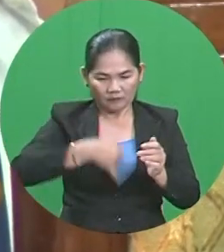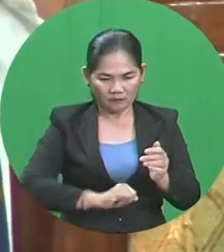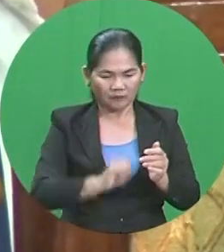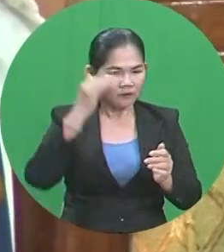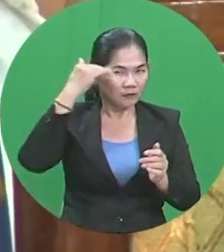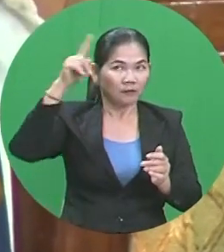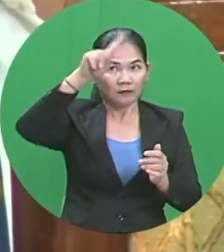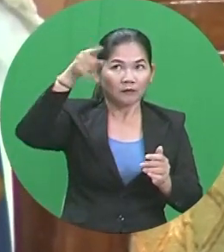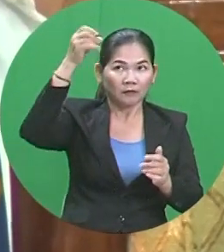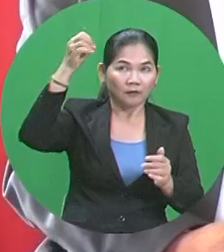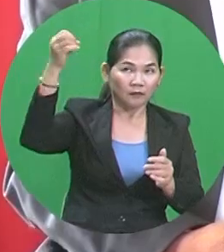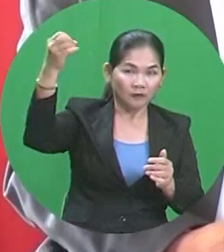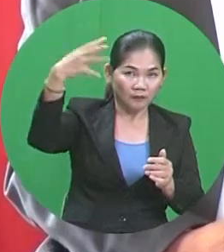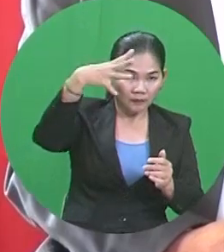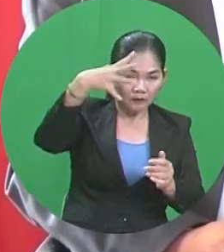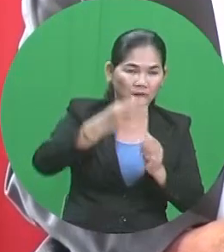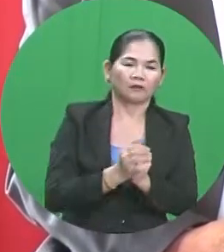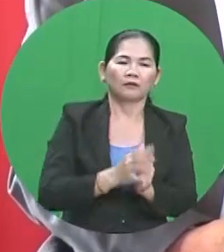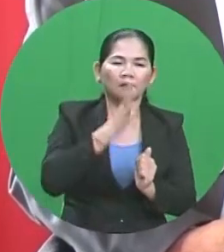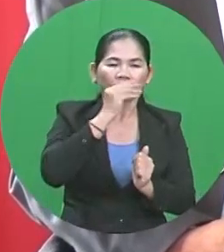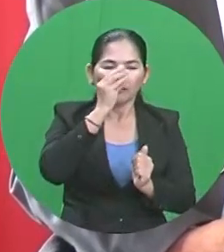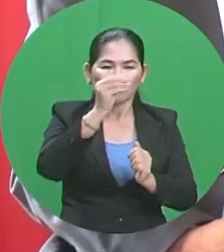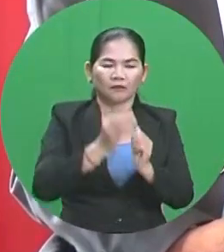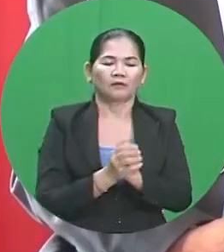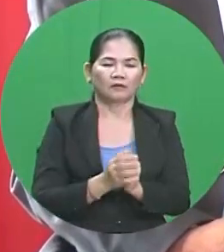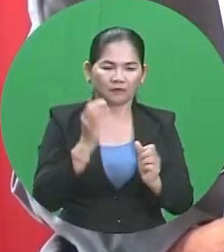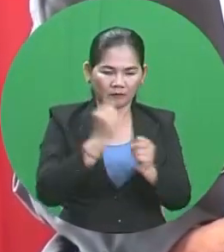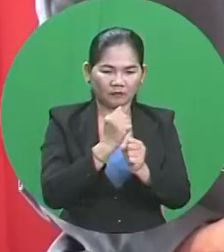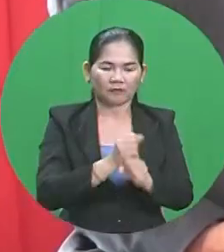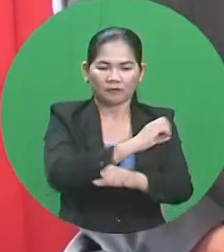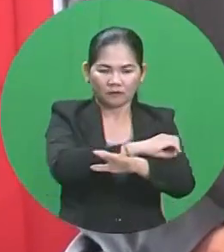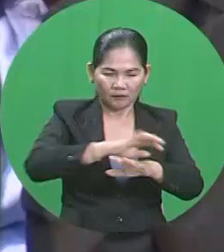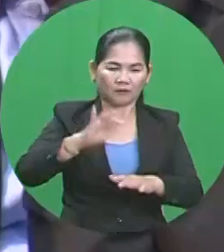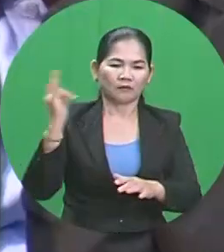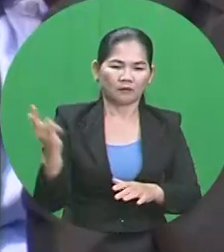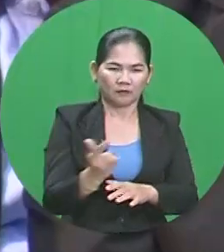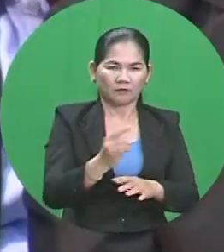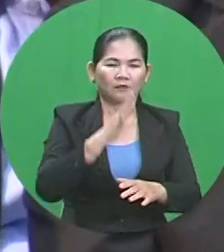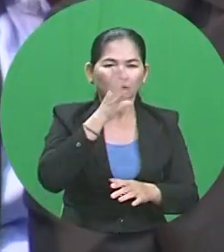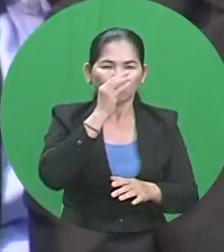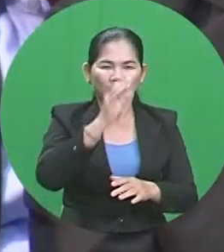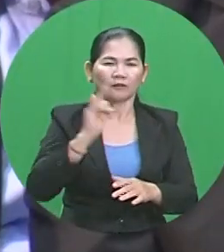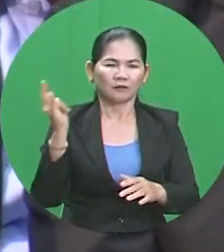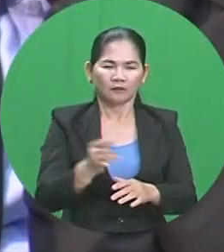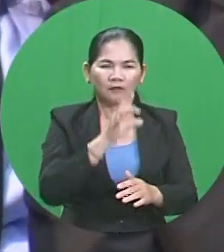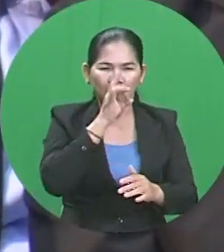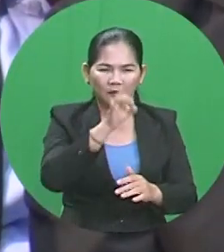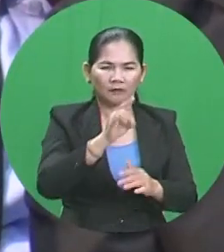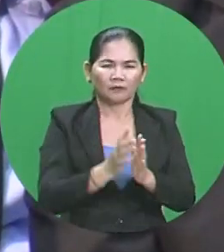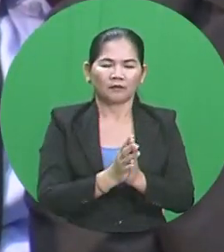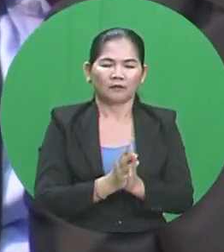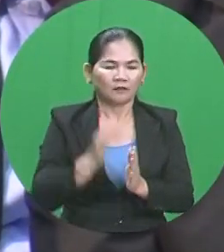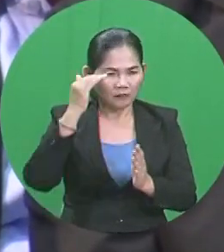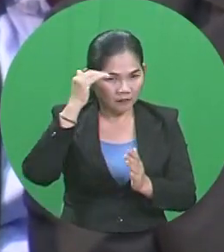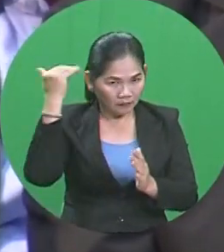ក្រោមពន្លឺព្រះច័ន្ទពេញបរមីបានមានប្រសាសន៍ថាដើម្បីឲ្យភាពយន្តប្រវត្តិសាស្ត្រដែលនិយាយពីប្រវត្តិពិតរបស់រដ្ឋបុរ